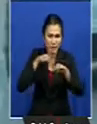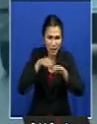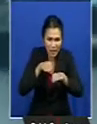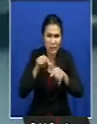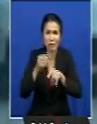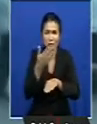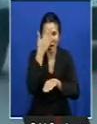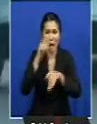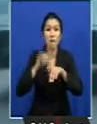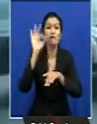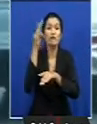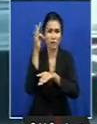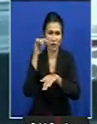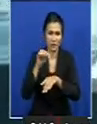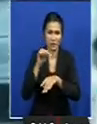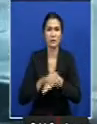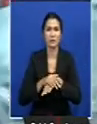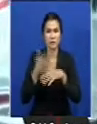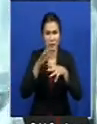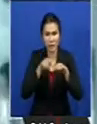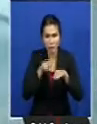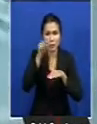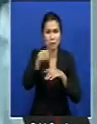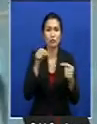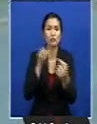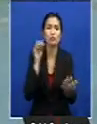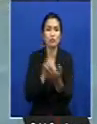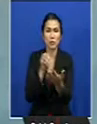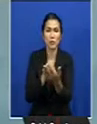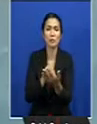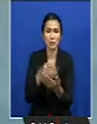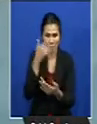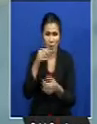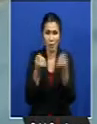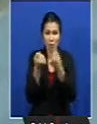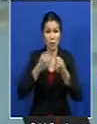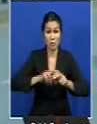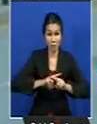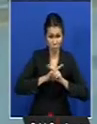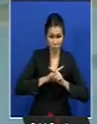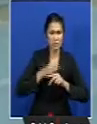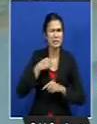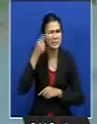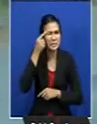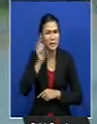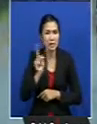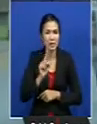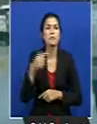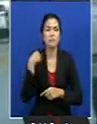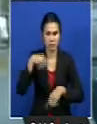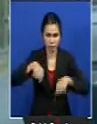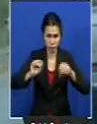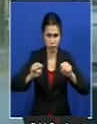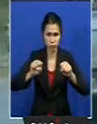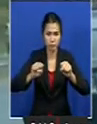ธินด้านหน้าฟิวเจอร์พาร์ครังสิตครับก่อนที่จะเข้ากรุงเทพมหานครนอกจากรถยนต์ส่วนบุคคลแล้วนะครับคาดการว่าจะมีรถจักรย